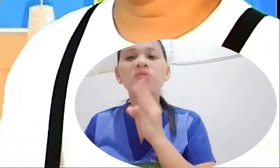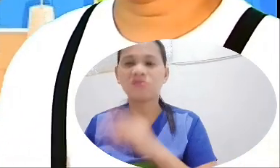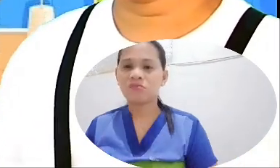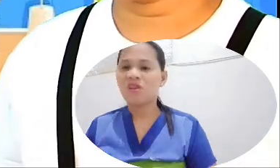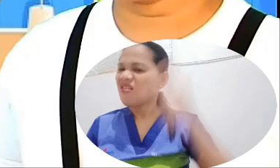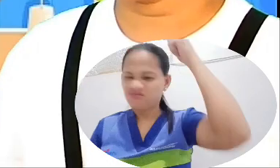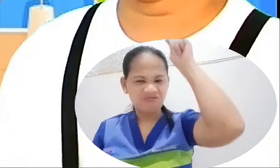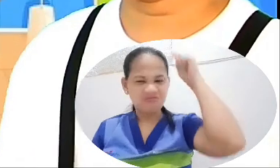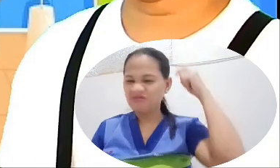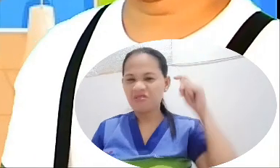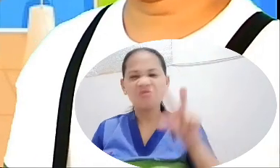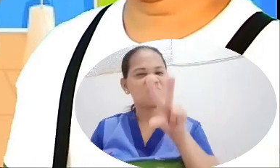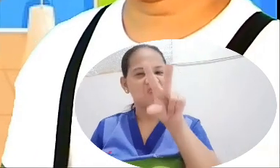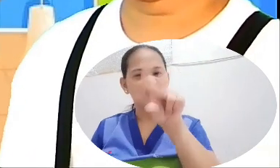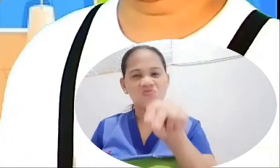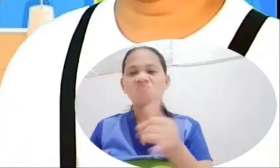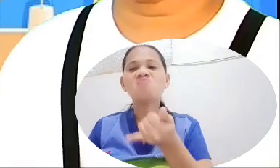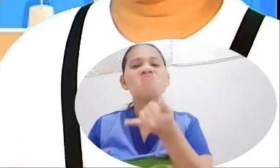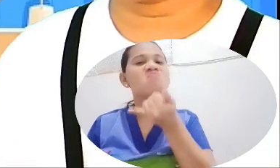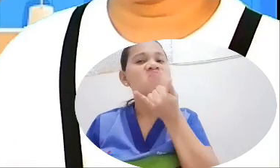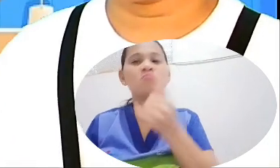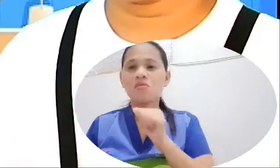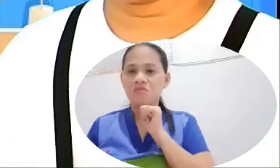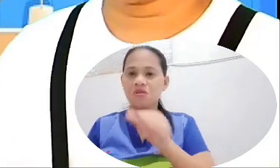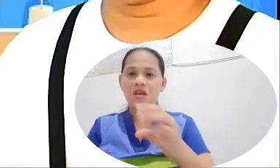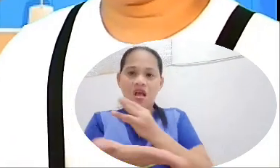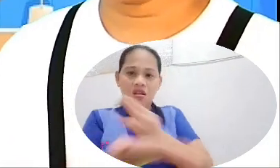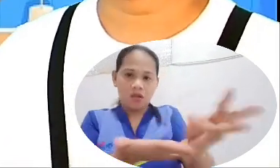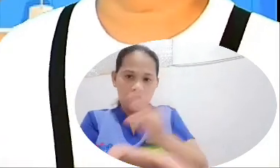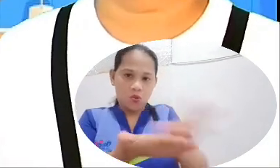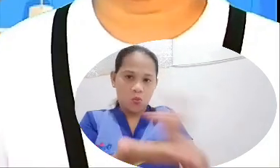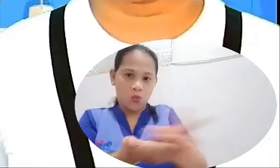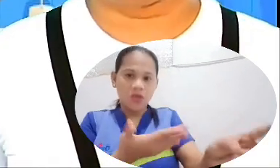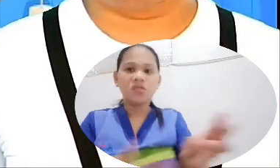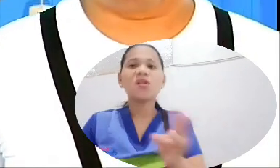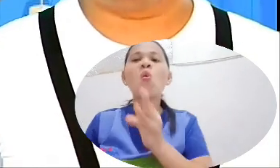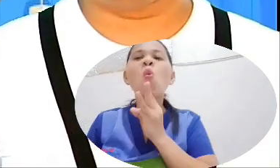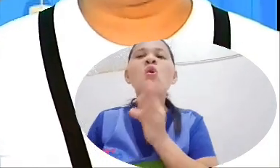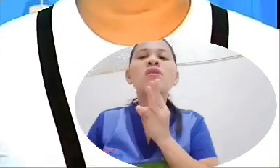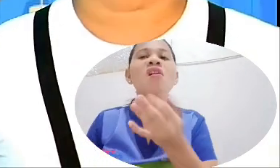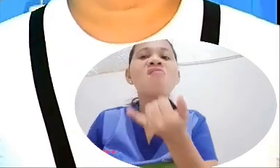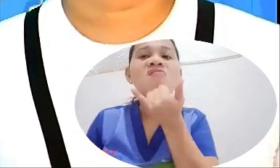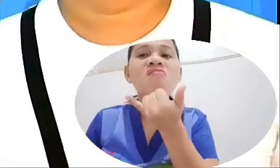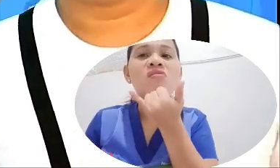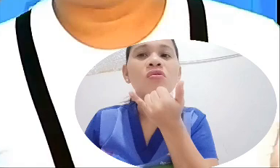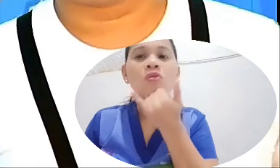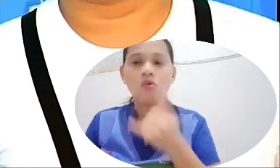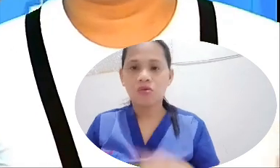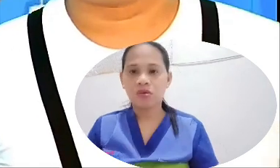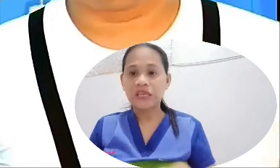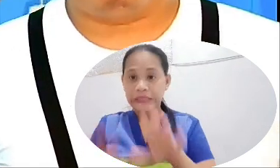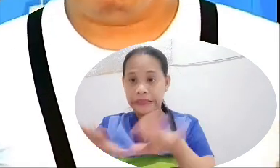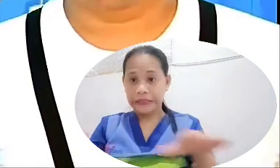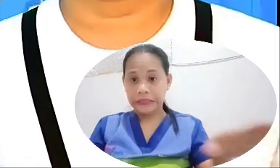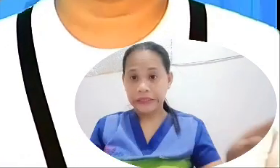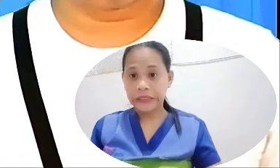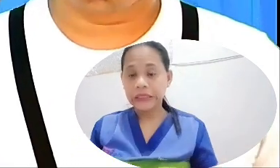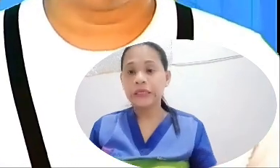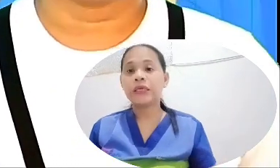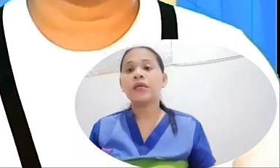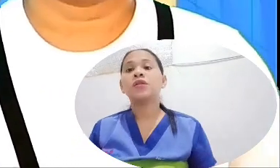Tenten, hindi dapat tayo nag-aaksaya ng tubig. Mga bata, ugaliin natin